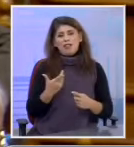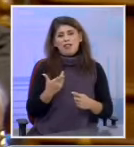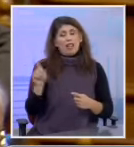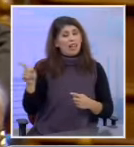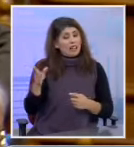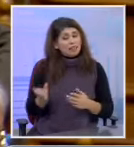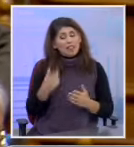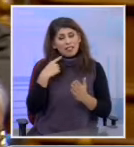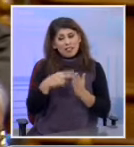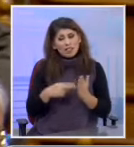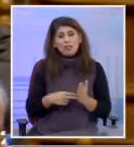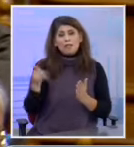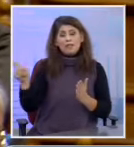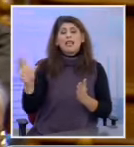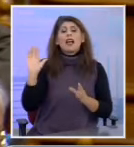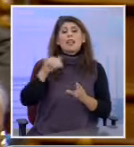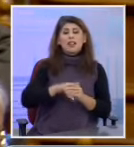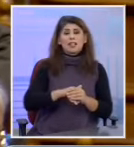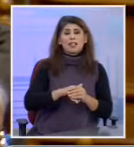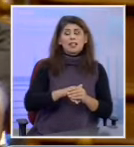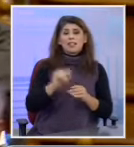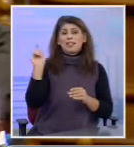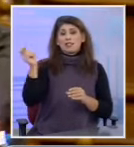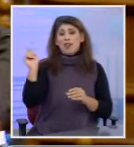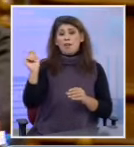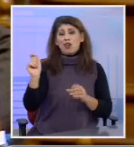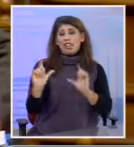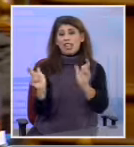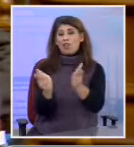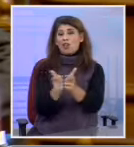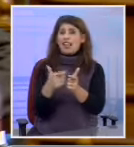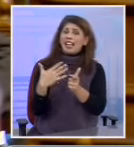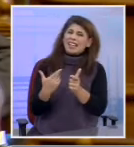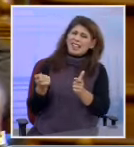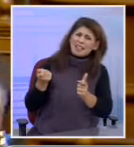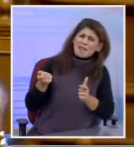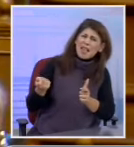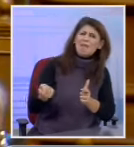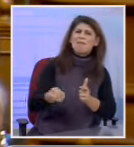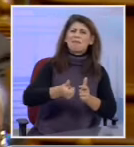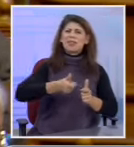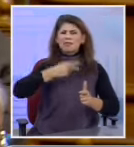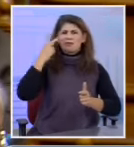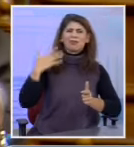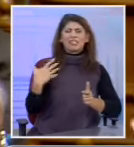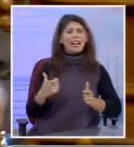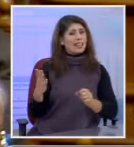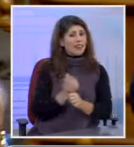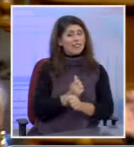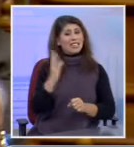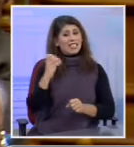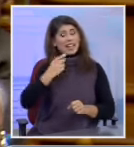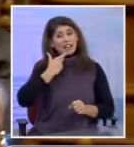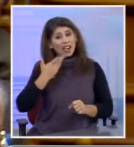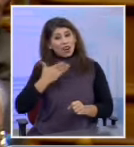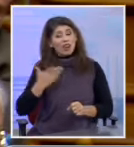θα ήταν δικαιολογημένο σε έναν άνθρωπο ο οποίος δεν ανήκει σε πολιτικό τζάκι να έχει και μια μικρή ίση που καταφέρει να γίνει πρωθυπουργός στα 40. Εσείς που ανήκετε σε